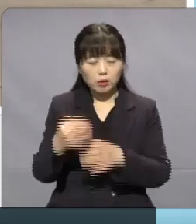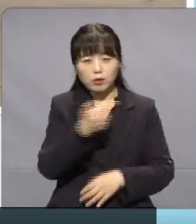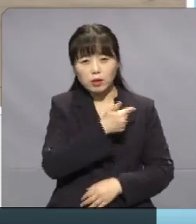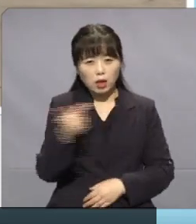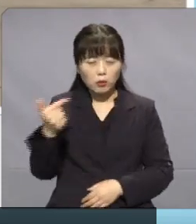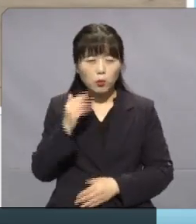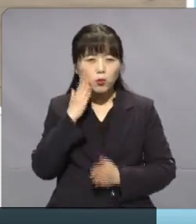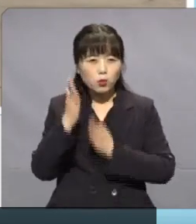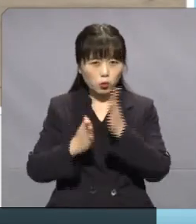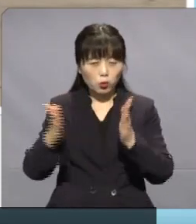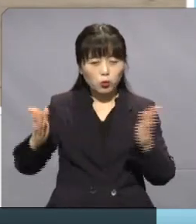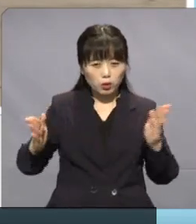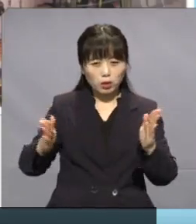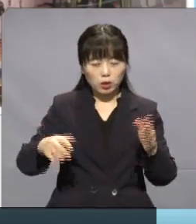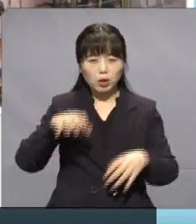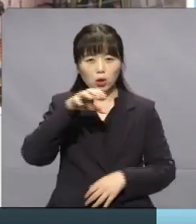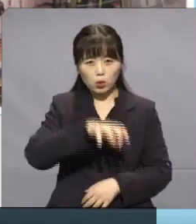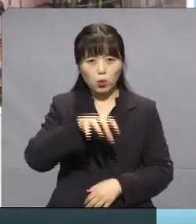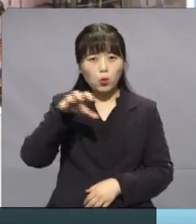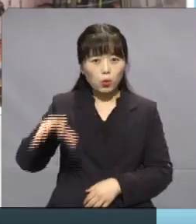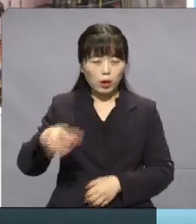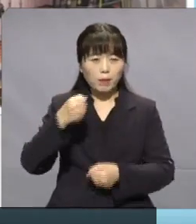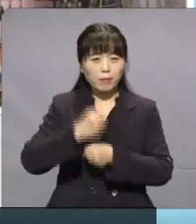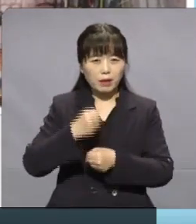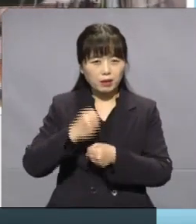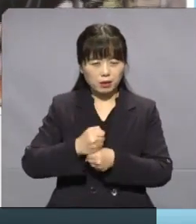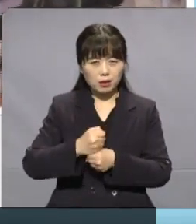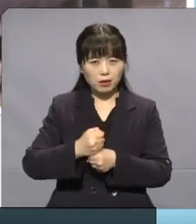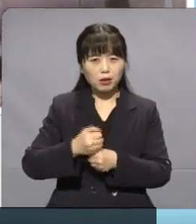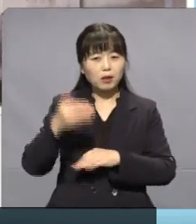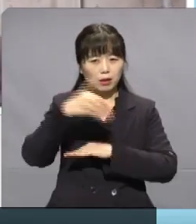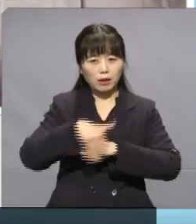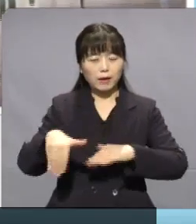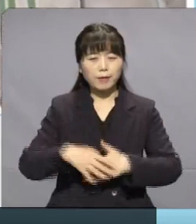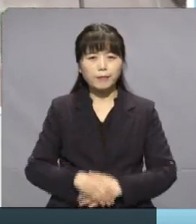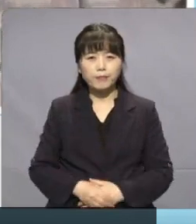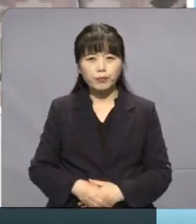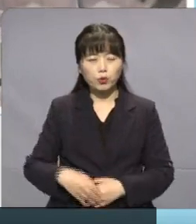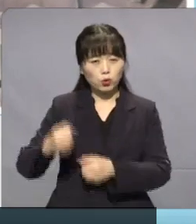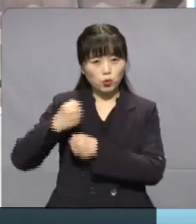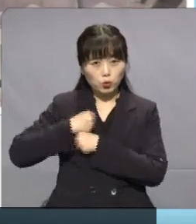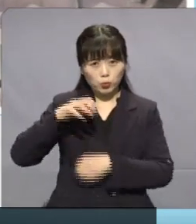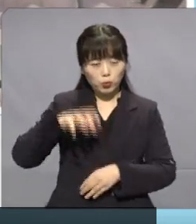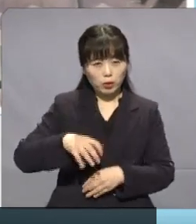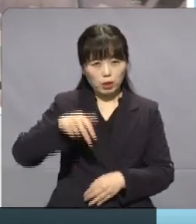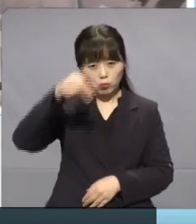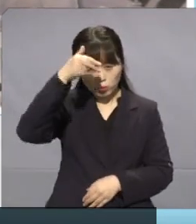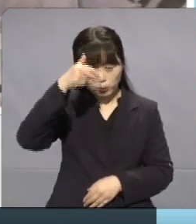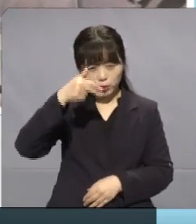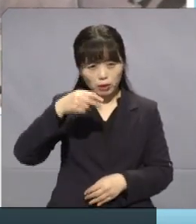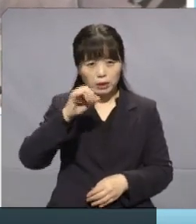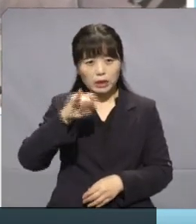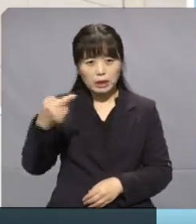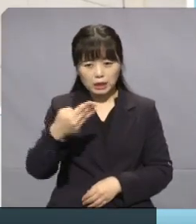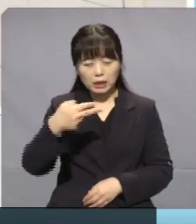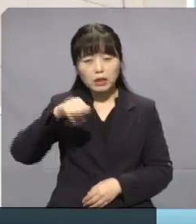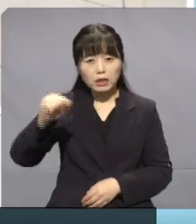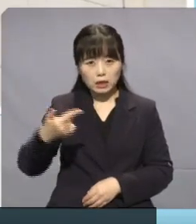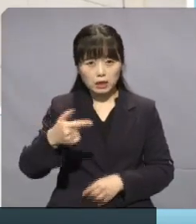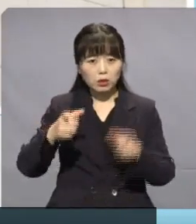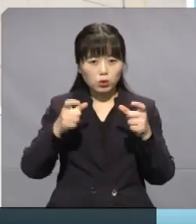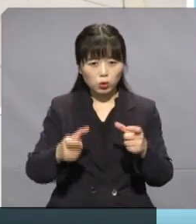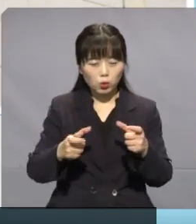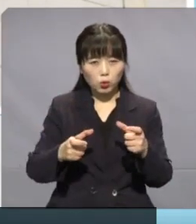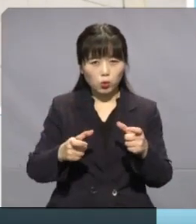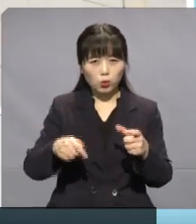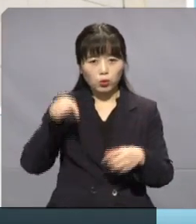대규모 녹지 공원이 탄생될 것으로 기대하고 있습니다. 예. 군부대가 인전되는 부평구 북의 일신동, 또